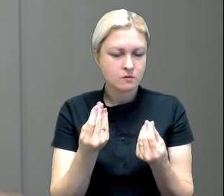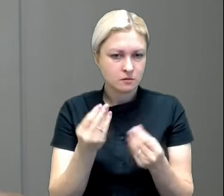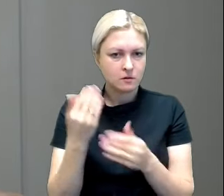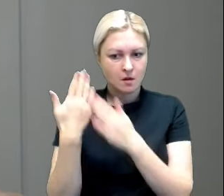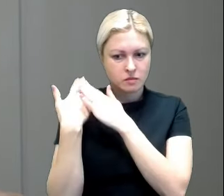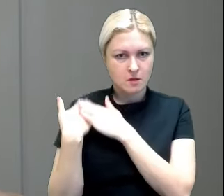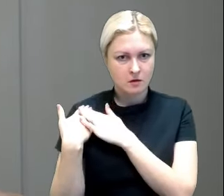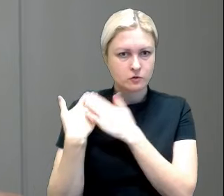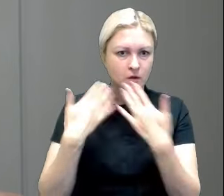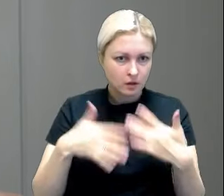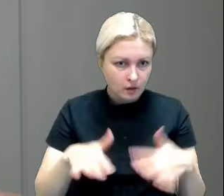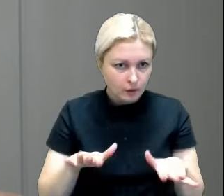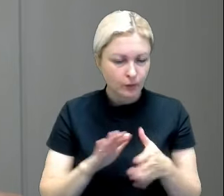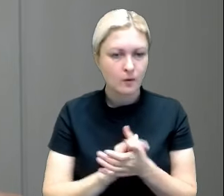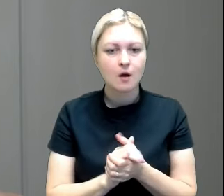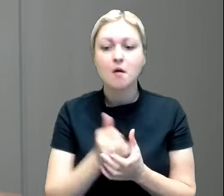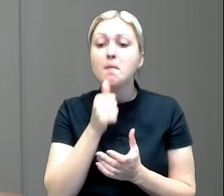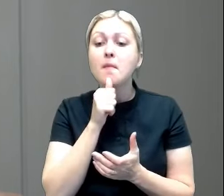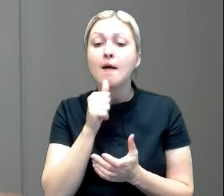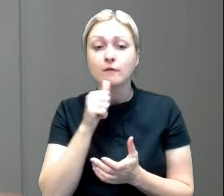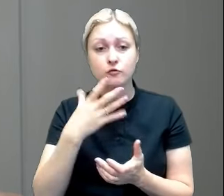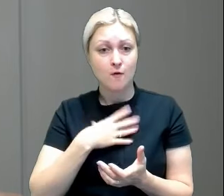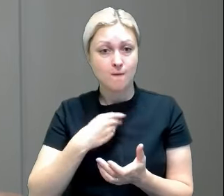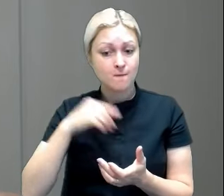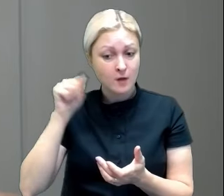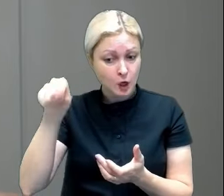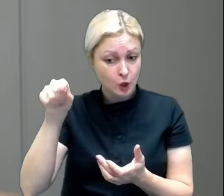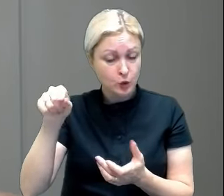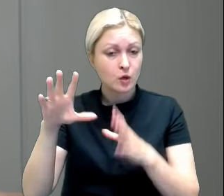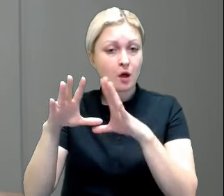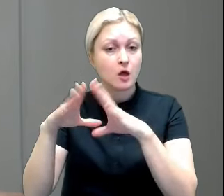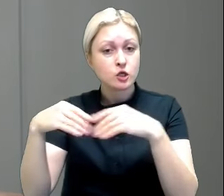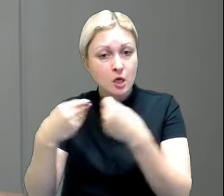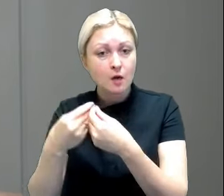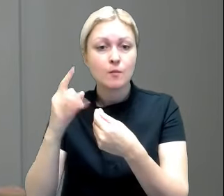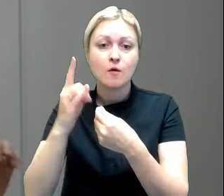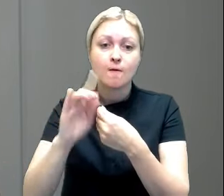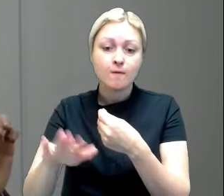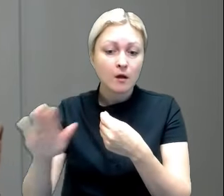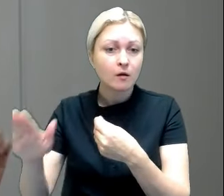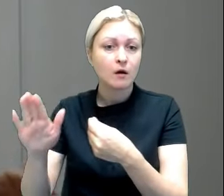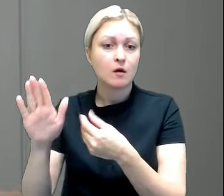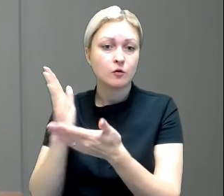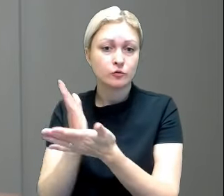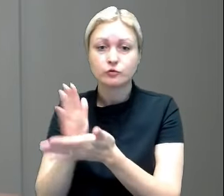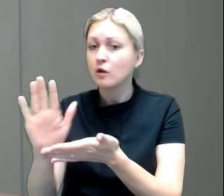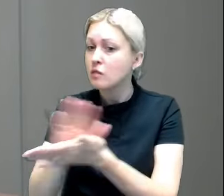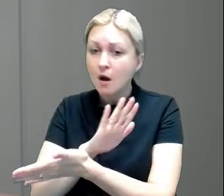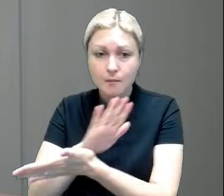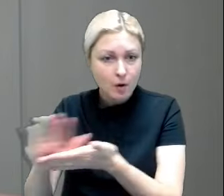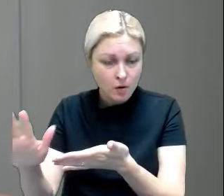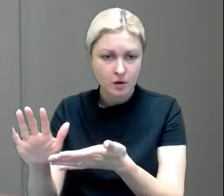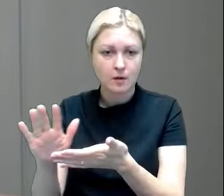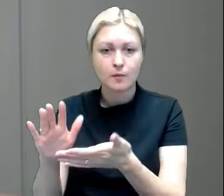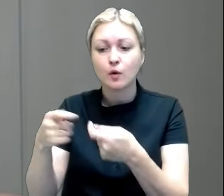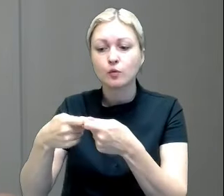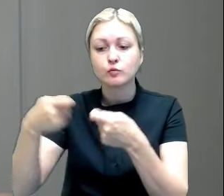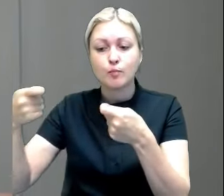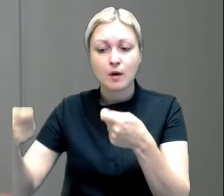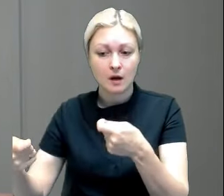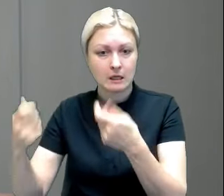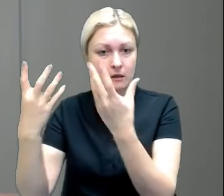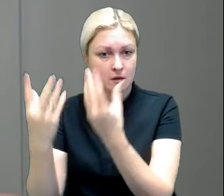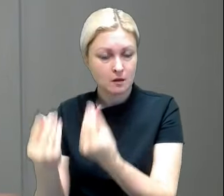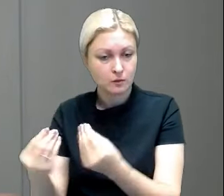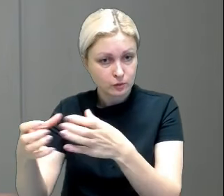kaip pavyzdys jei vilniuje vaikai ir jų šeimos nemoka visiškai nei vieno euro už prailgintą dienos grupę